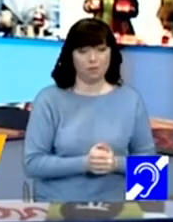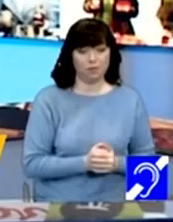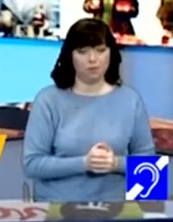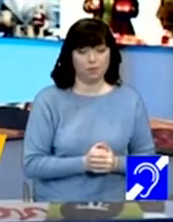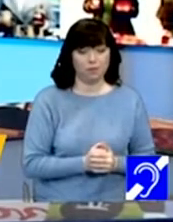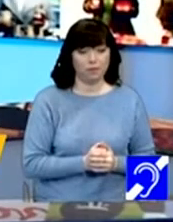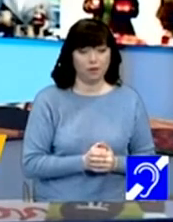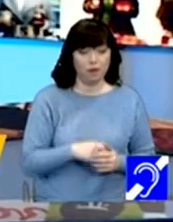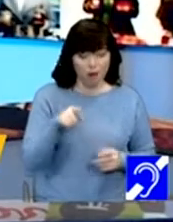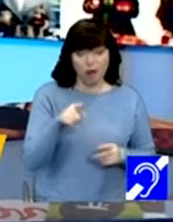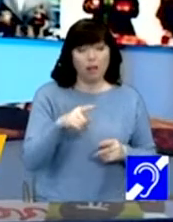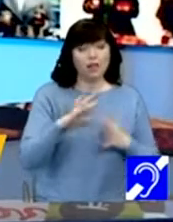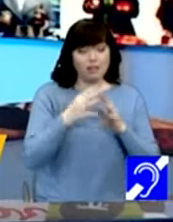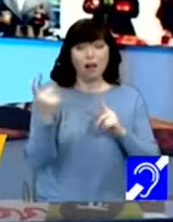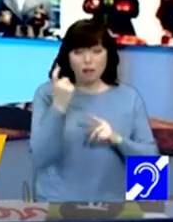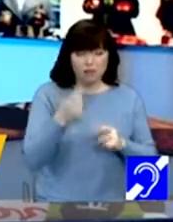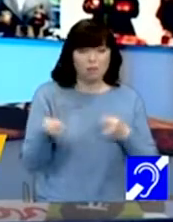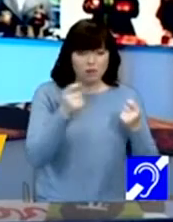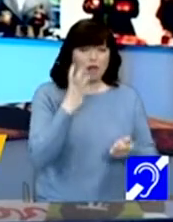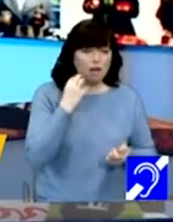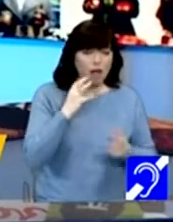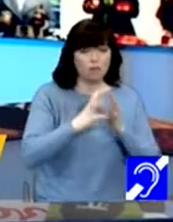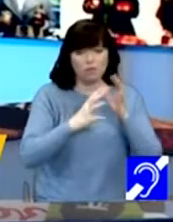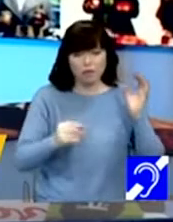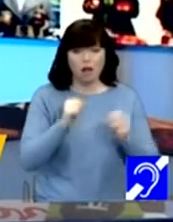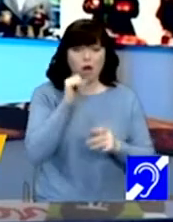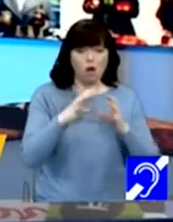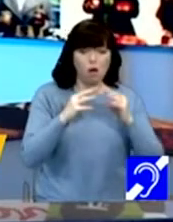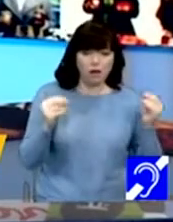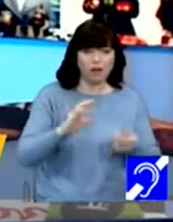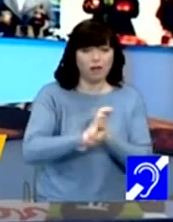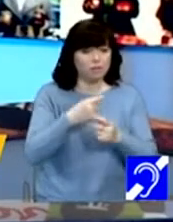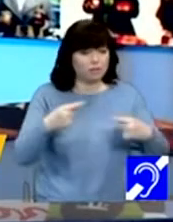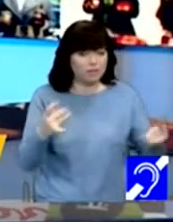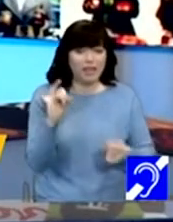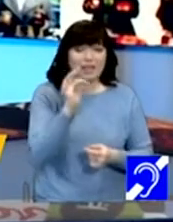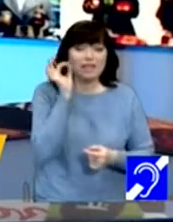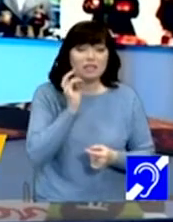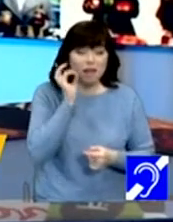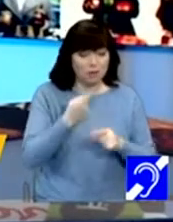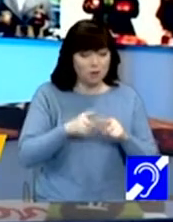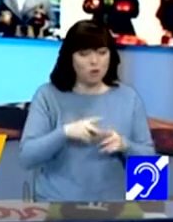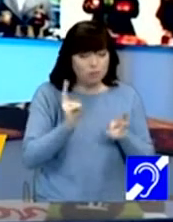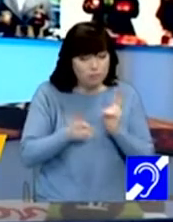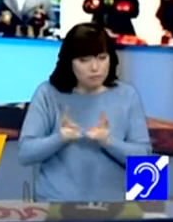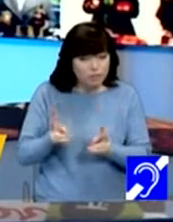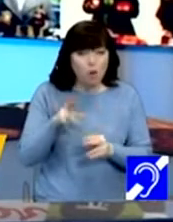al Chișinăului. Agricultorii au venit cu mere, struguri, migdale, brânzeturi, dar și deserturi pregătite după rețetele bunicilor. Ei spun